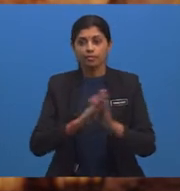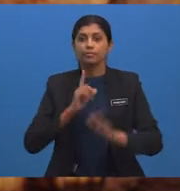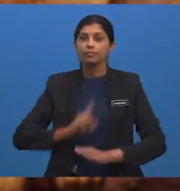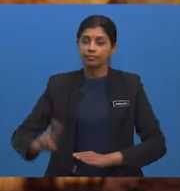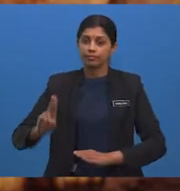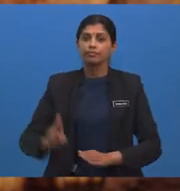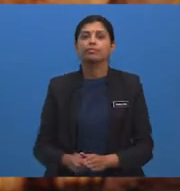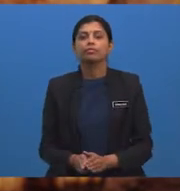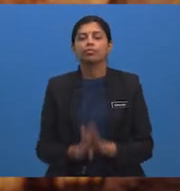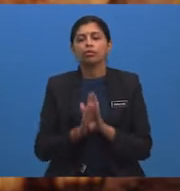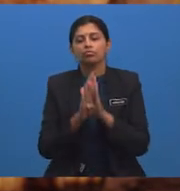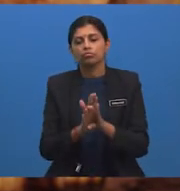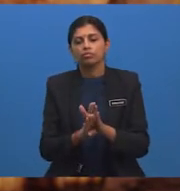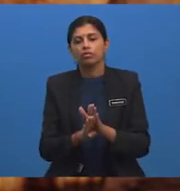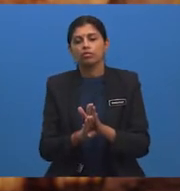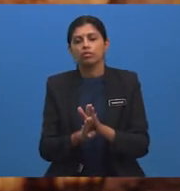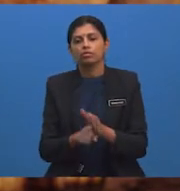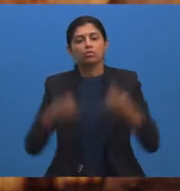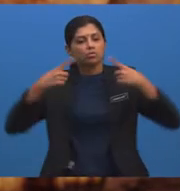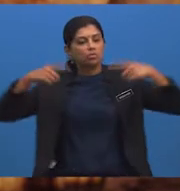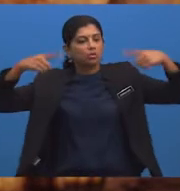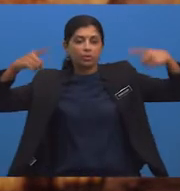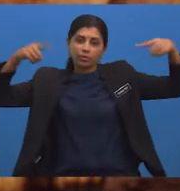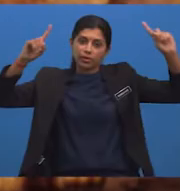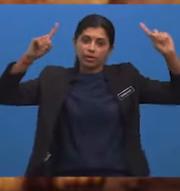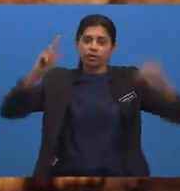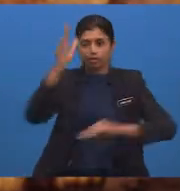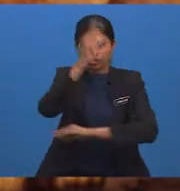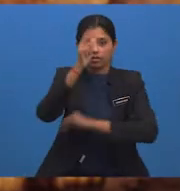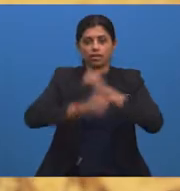membuktikan kegemilangan kerajaan alam Melayu.